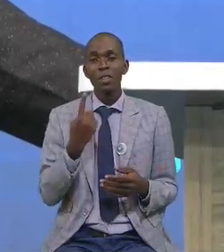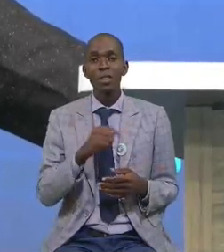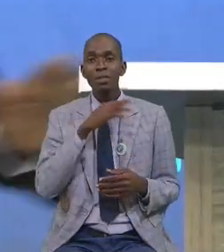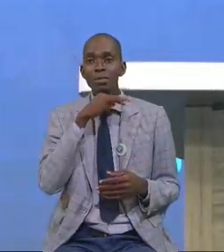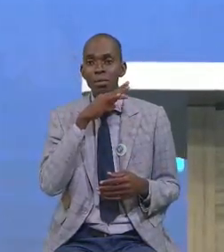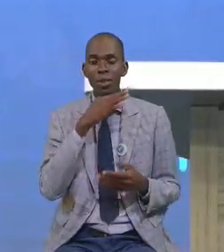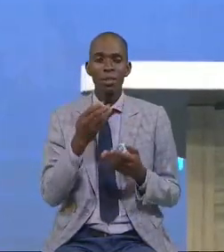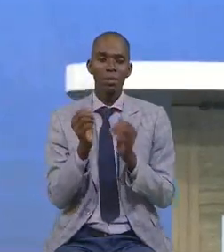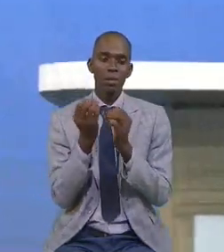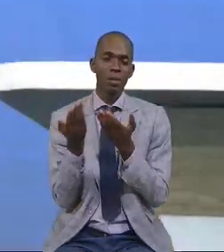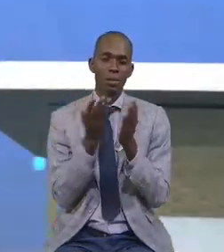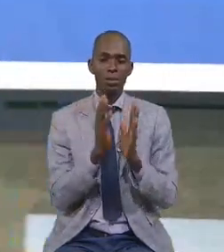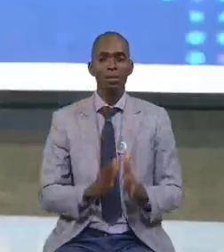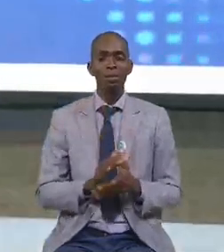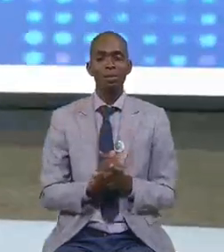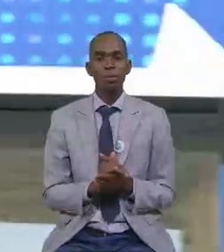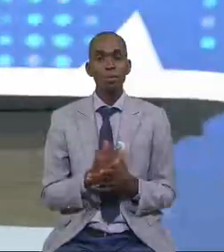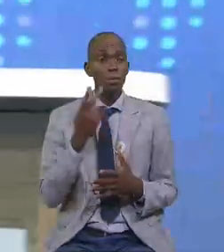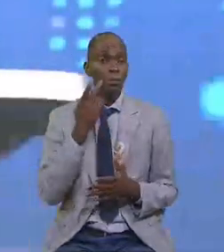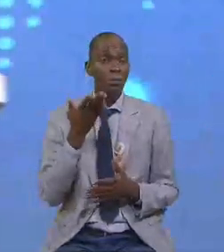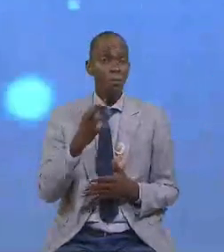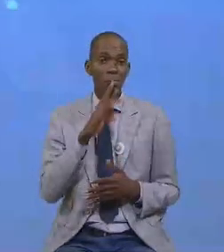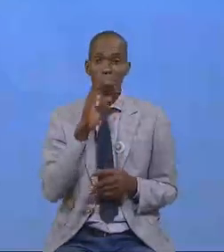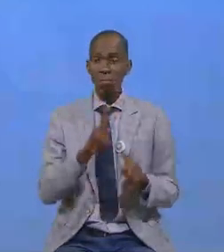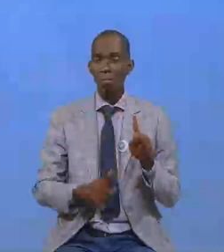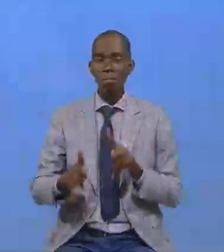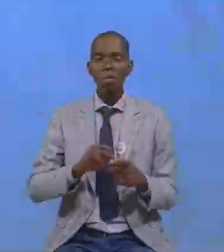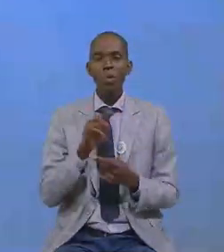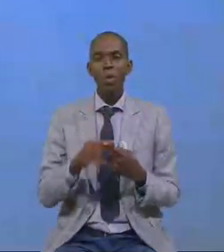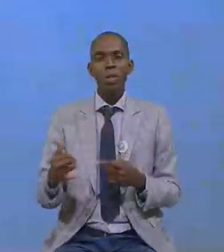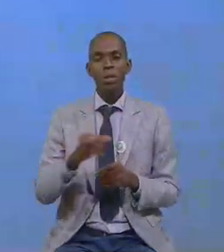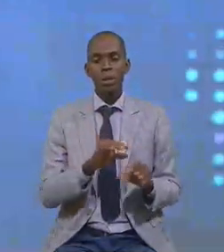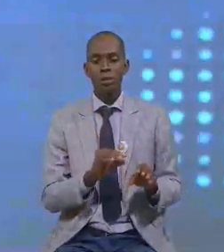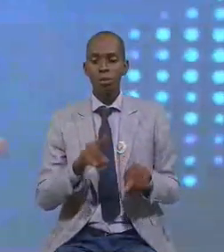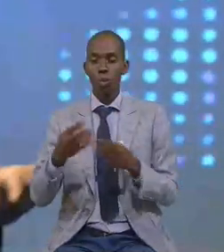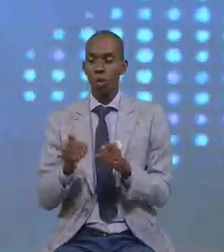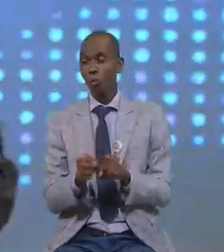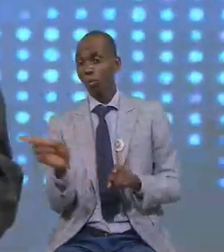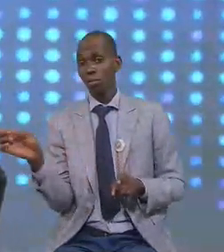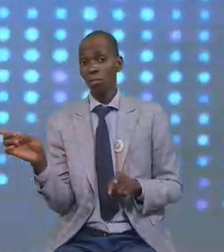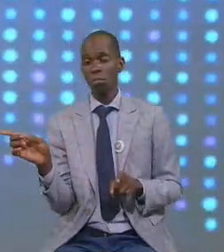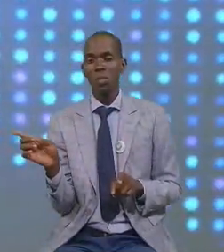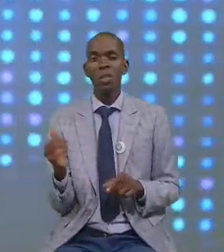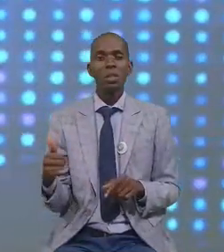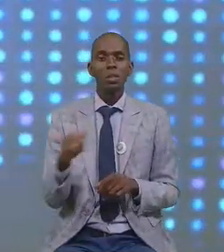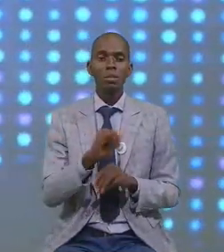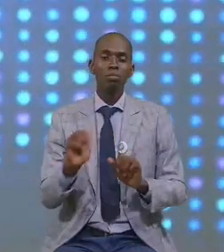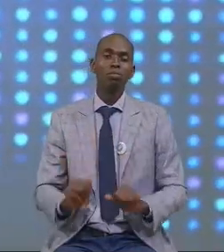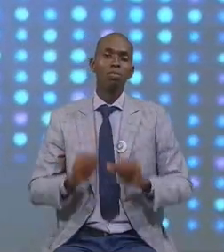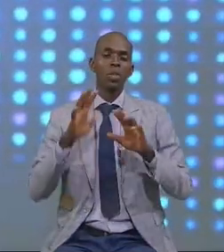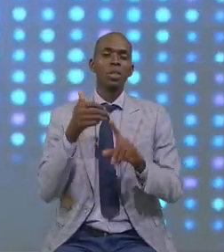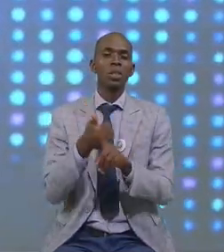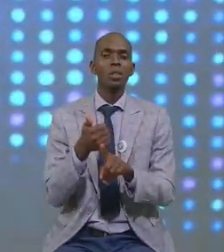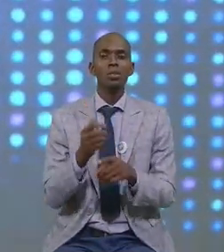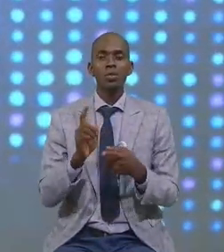Et l'esclave pollué, vous voyez, il y a des gens, quand les gens s'égarent, ils se soumettent à